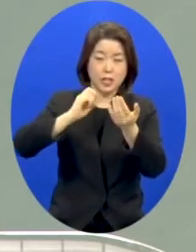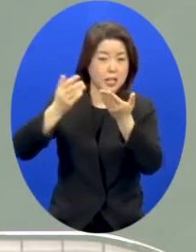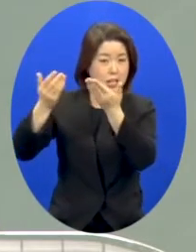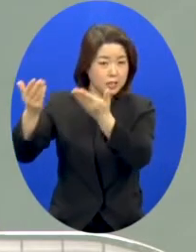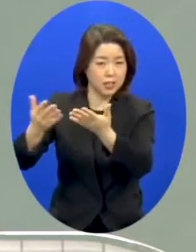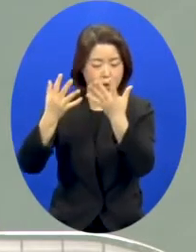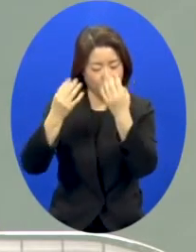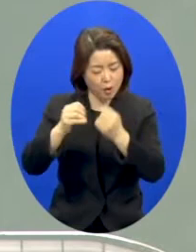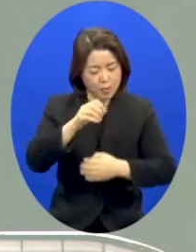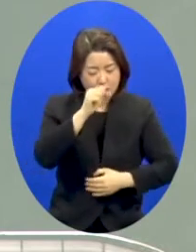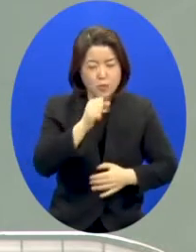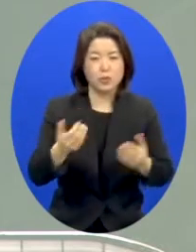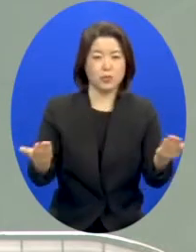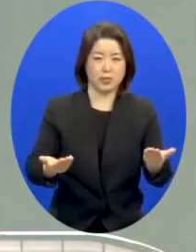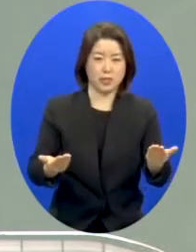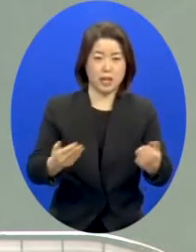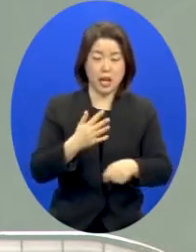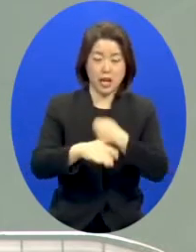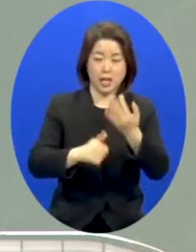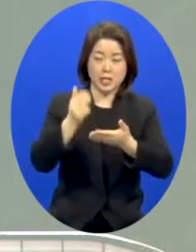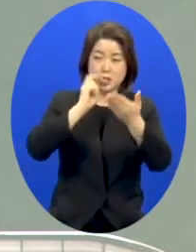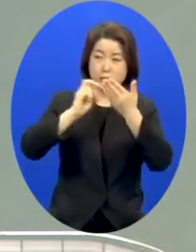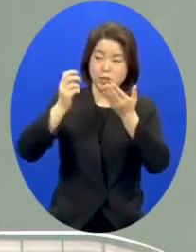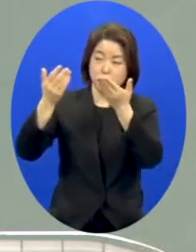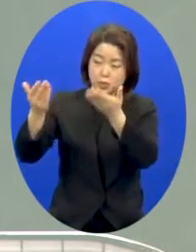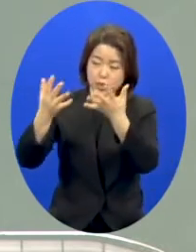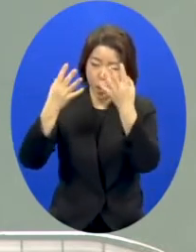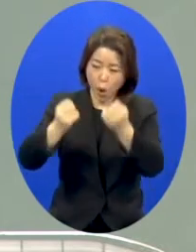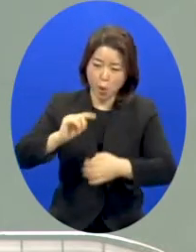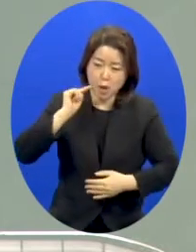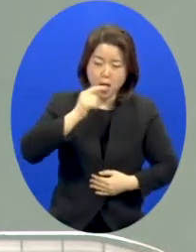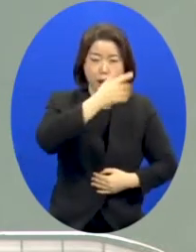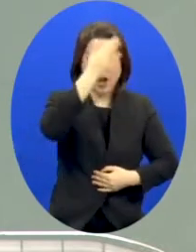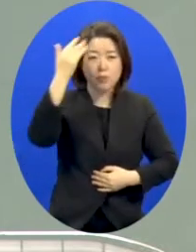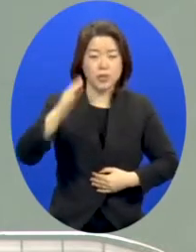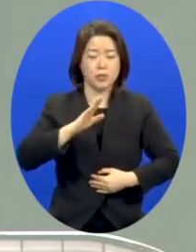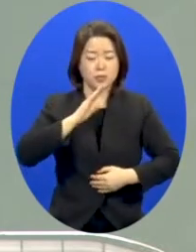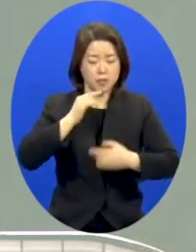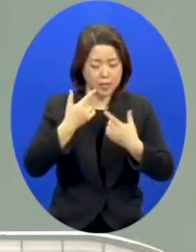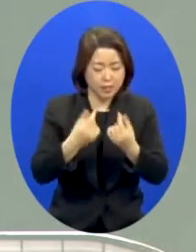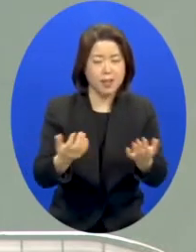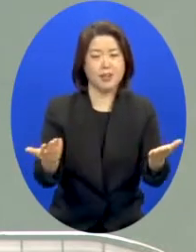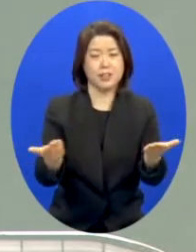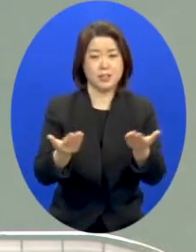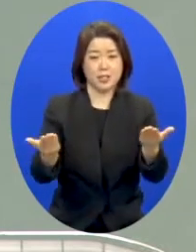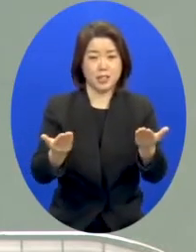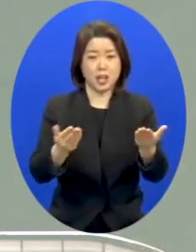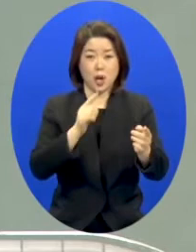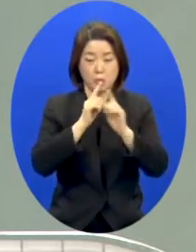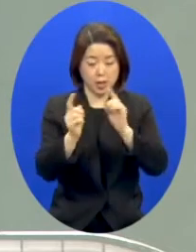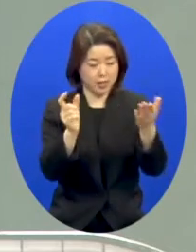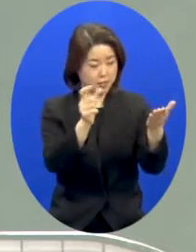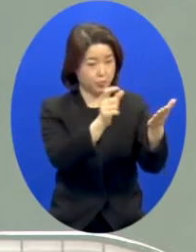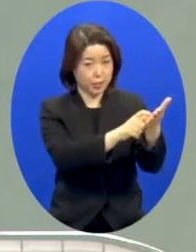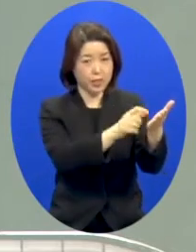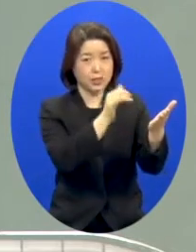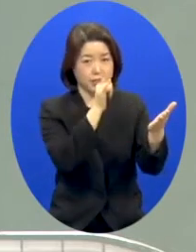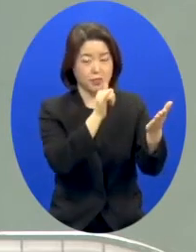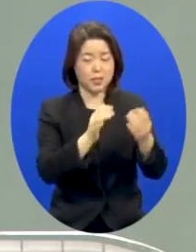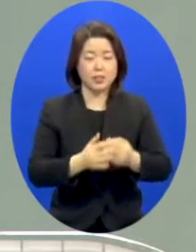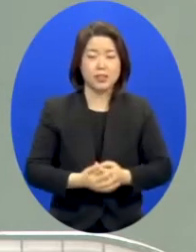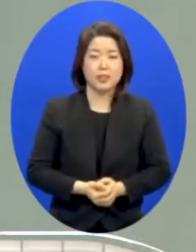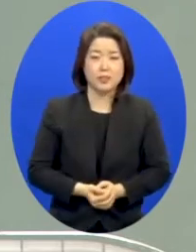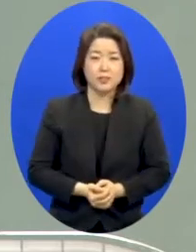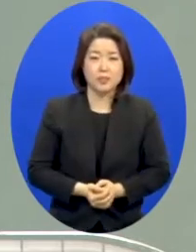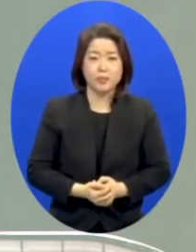하나님께 찬성 함이 그 얼마나 아름답고 마땅한 일인가 라고 그렇게 말했습니다 여러분